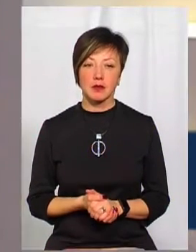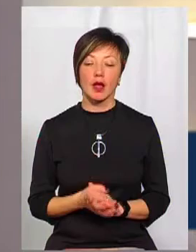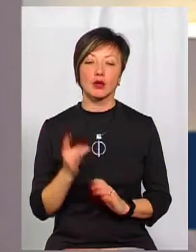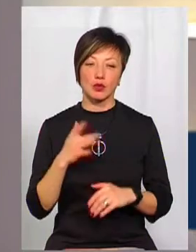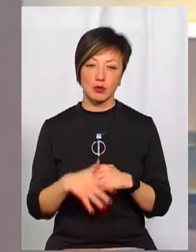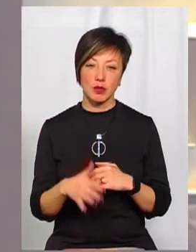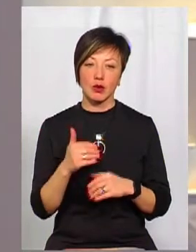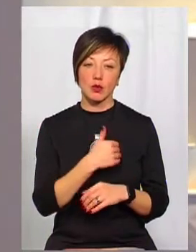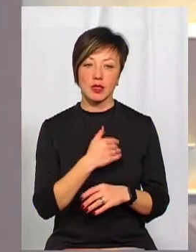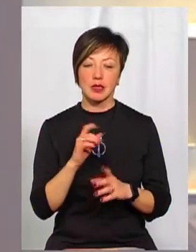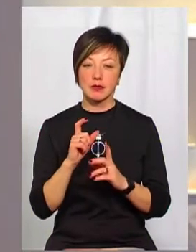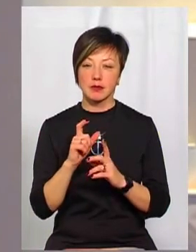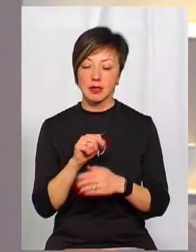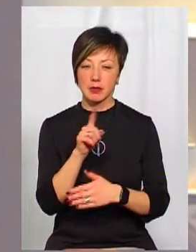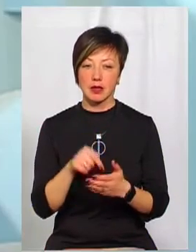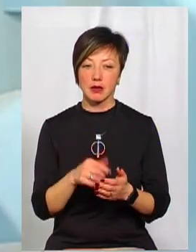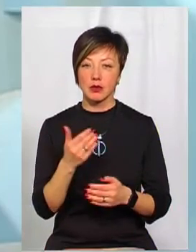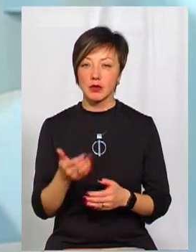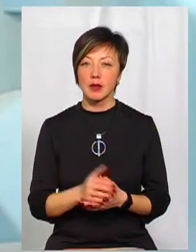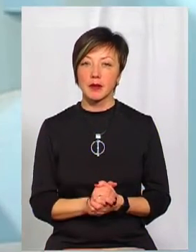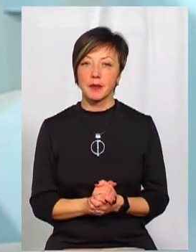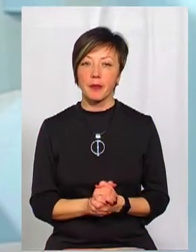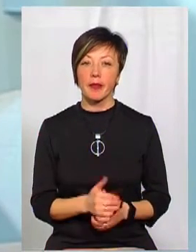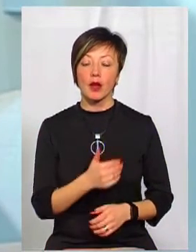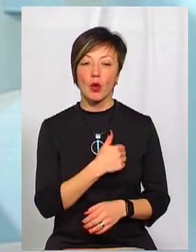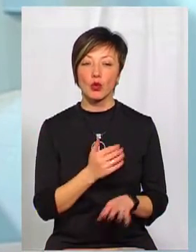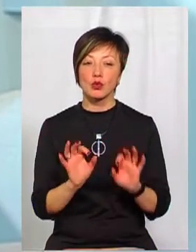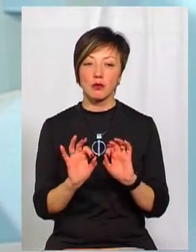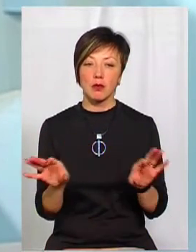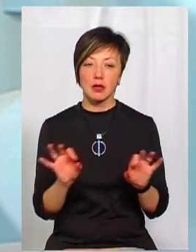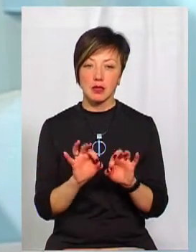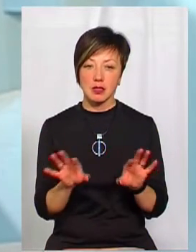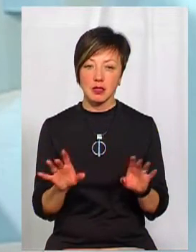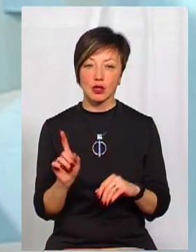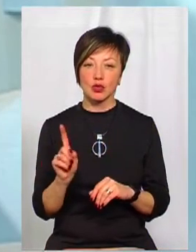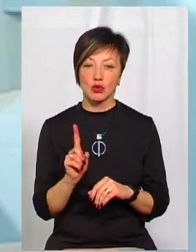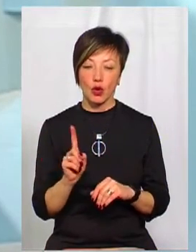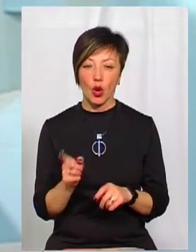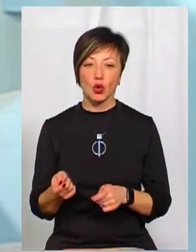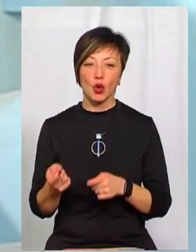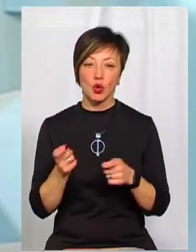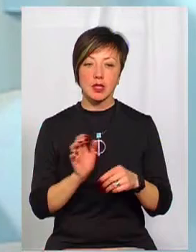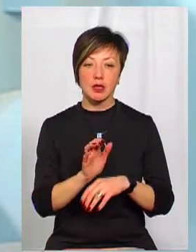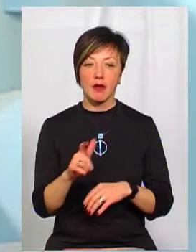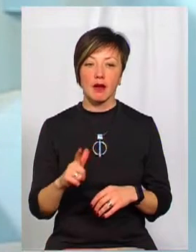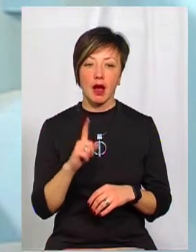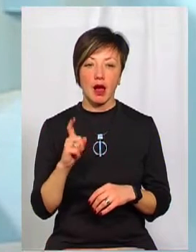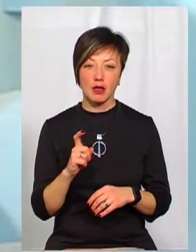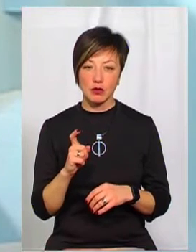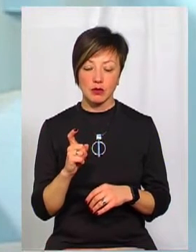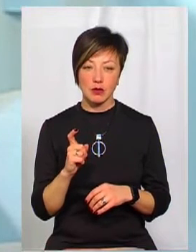Дякую, зрозуміло. Якраз хотіла про це запитати. Дивіться, хочу пояснити, що доставка газу